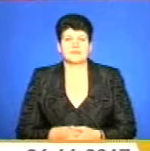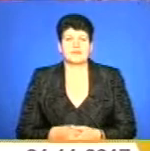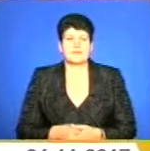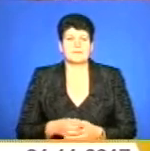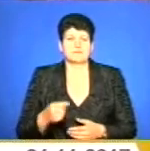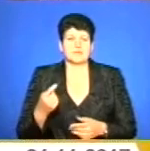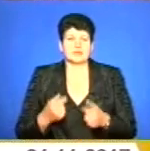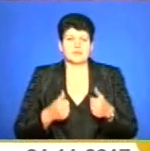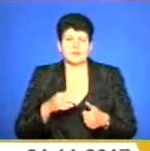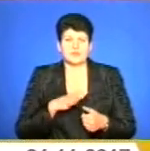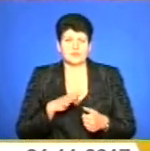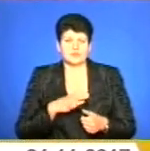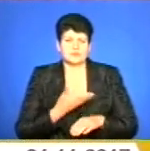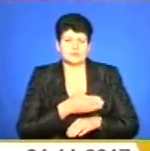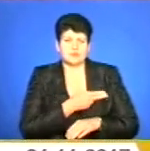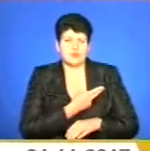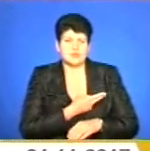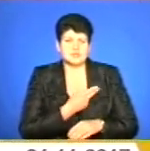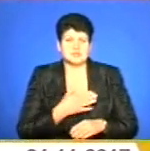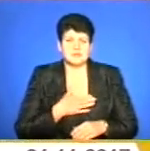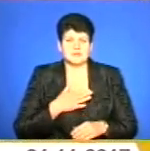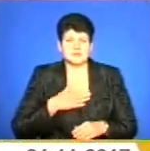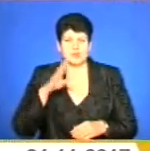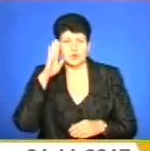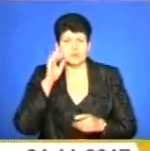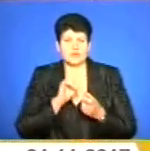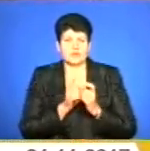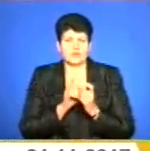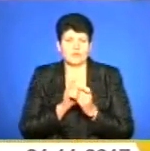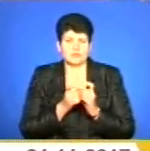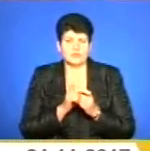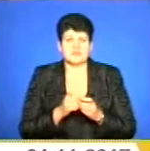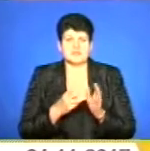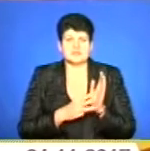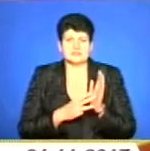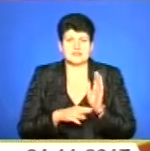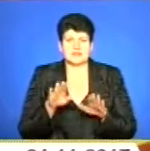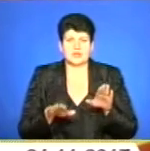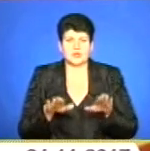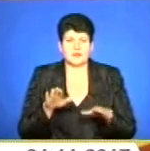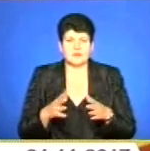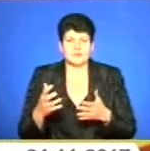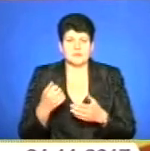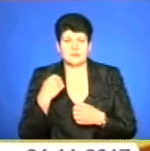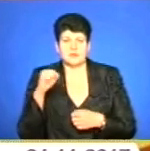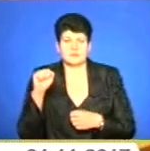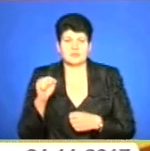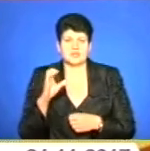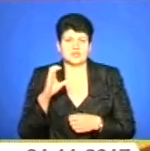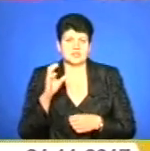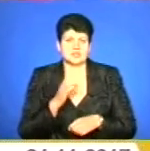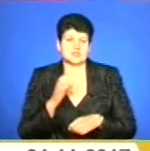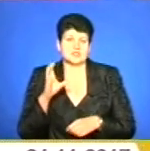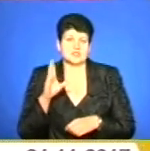Першість проходила у польському Бидгощі. Там наш борець у другий день змагань у ваговій категорії 80 кілограмів здолав спортсмена з Швеції.